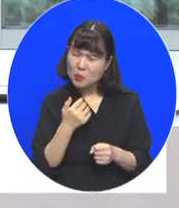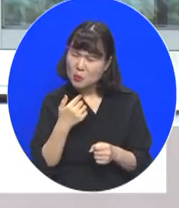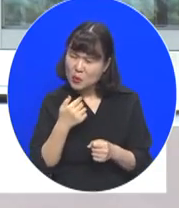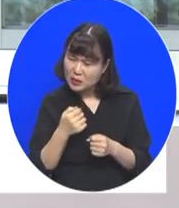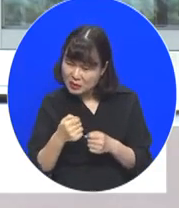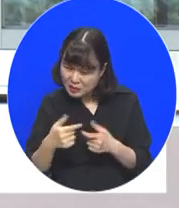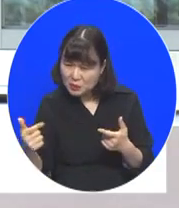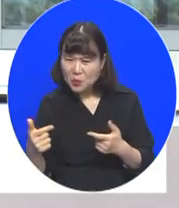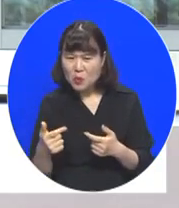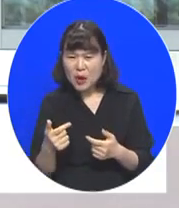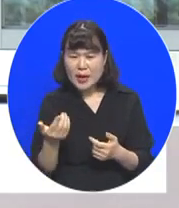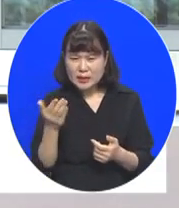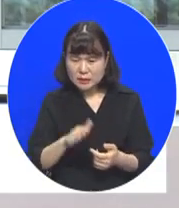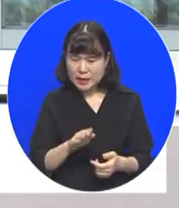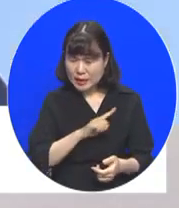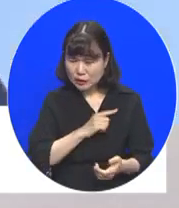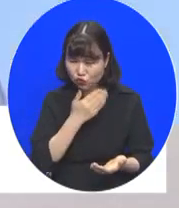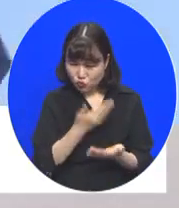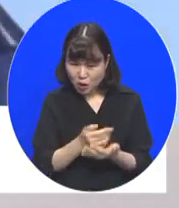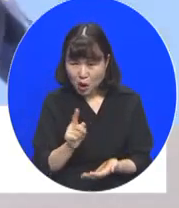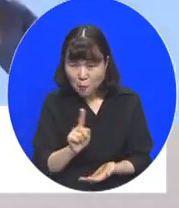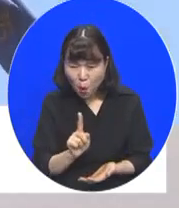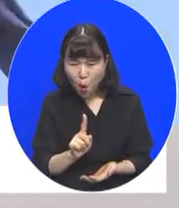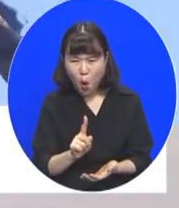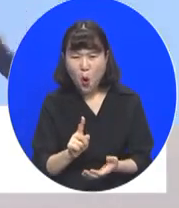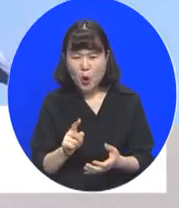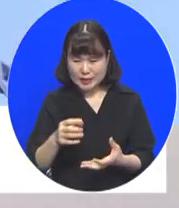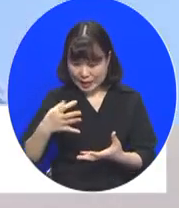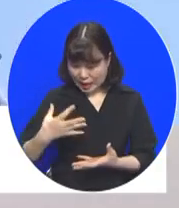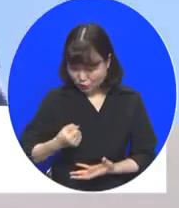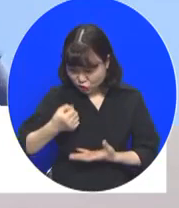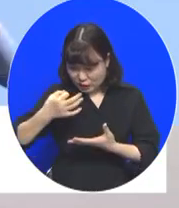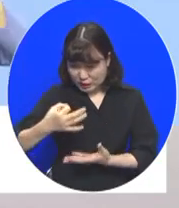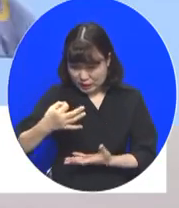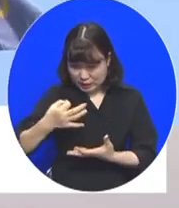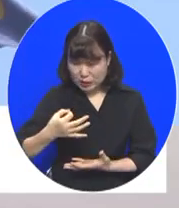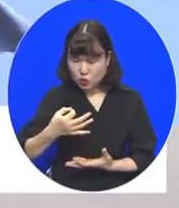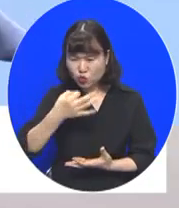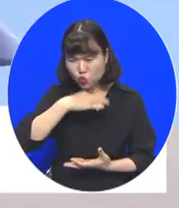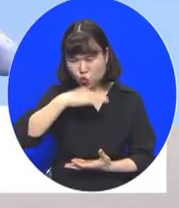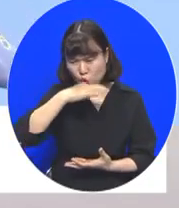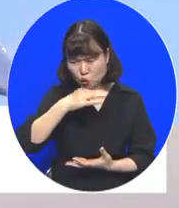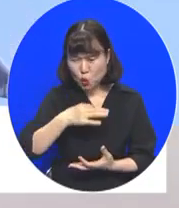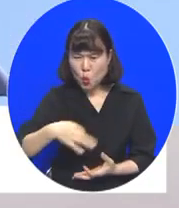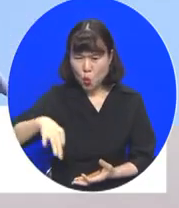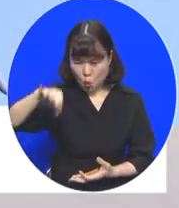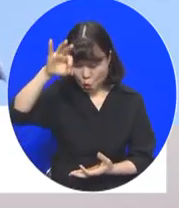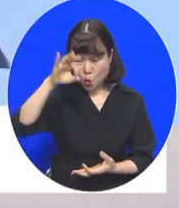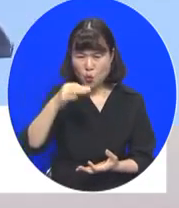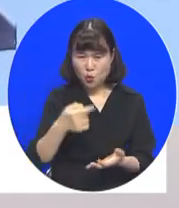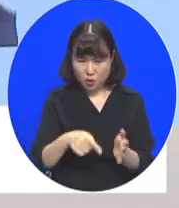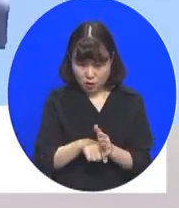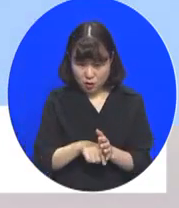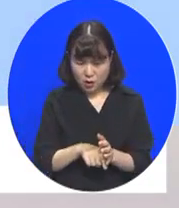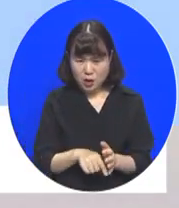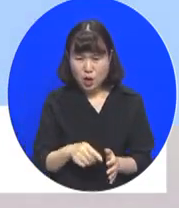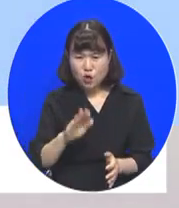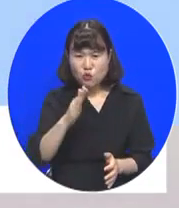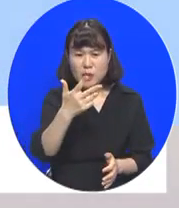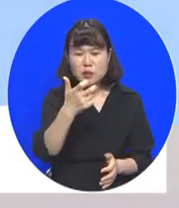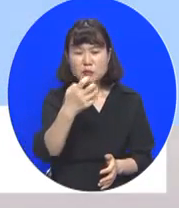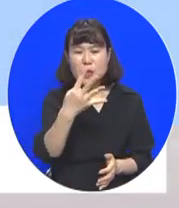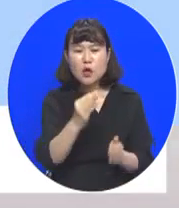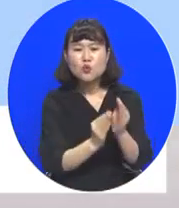가장 중요한 것 중에 그 중에 하나는 사실은 기금 수익률을 많이 올리는 것입니다. 네. 왜냐하면 지금 우리는 974조라는 큰 돈을 가지고